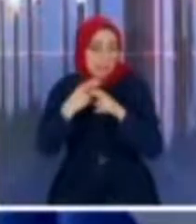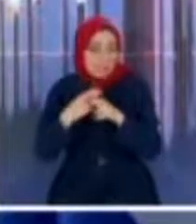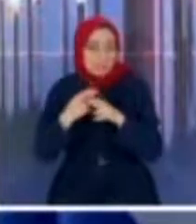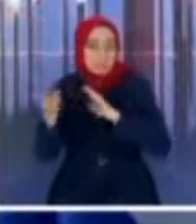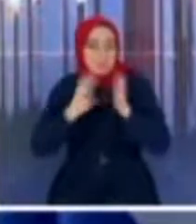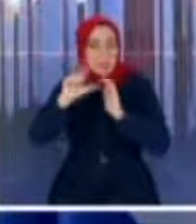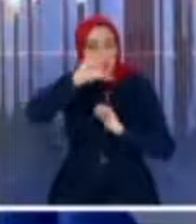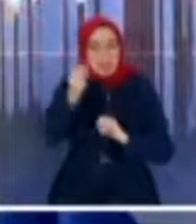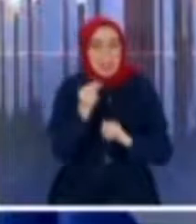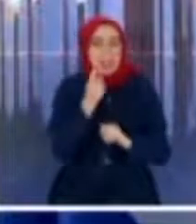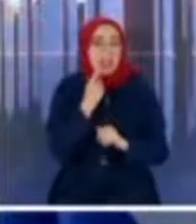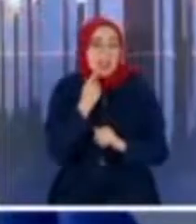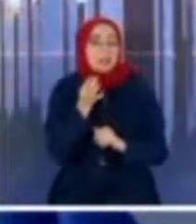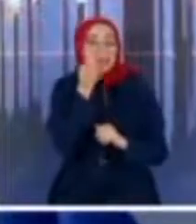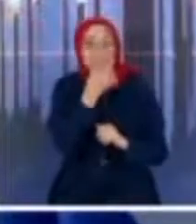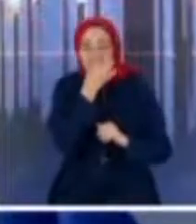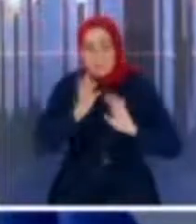المحليه للهلال الاحمر التونسي بنفذه.